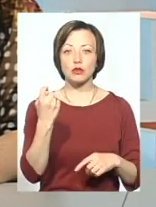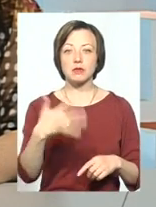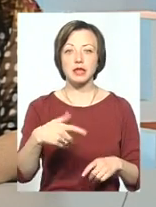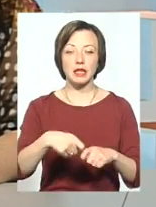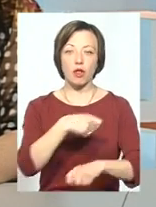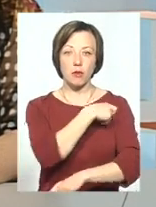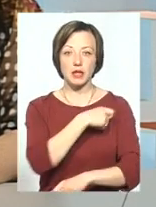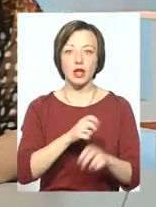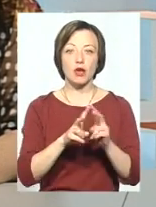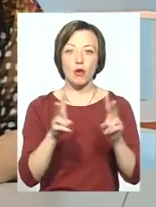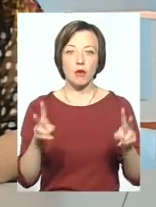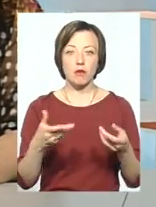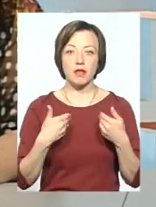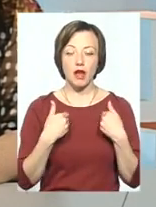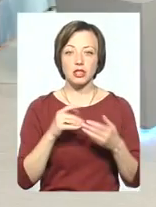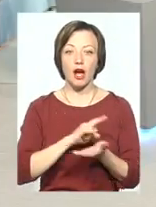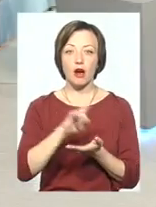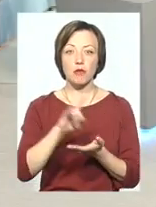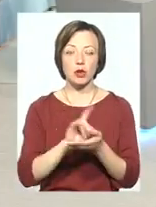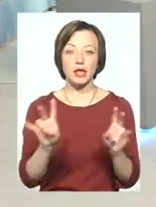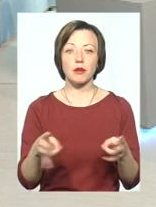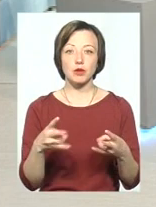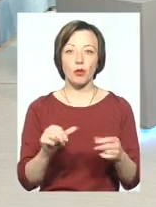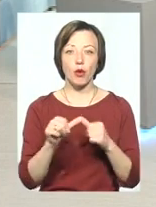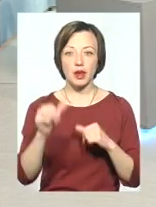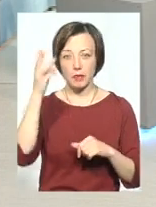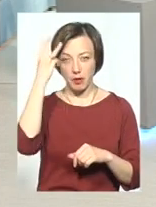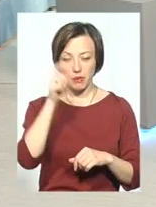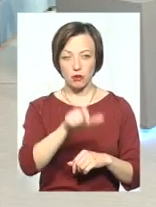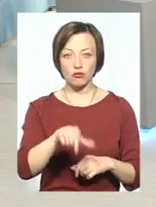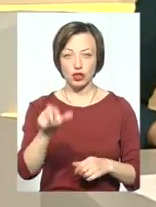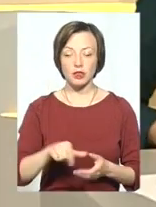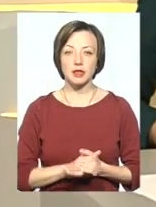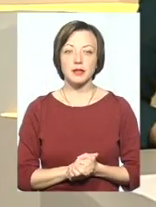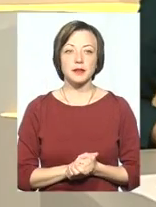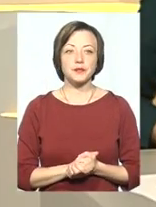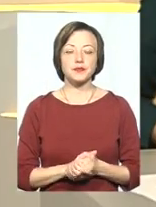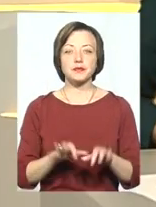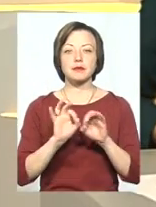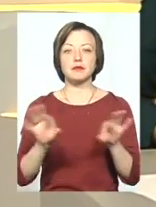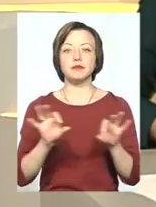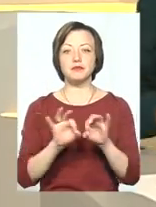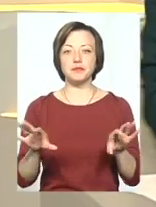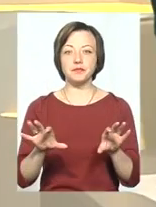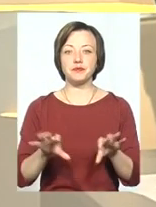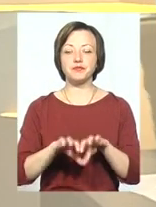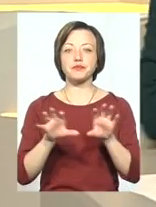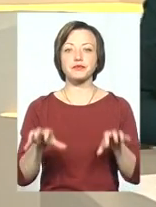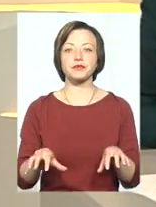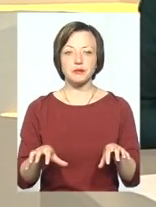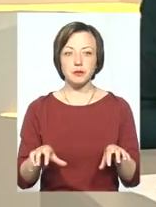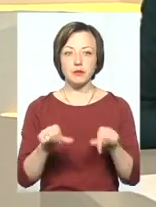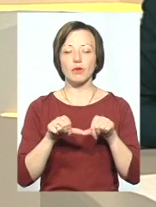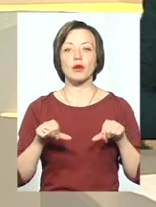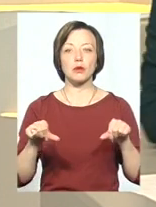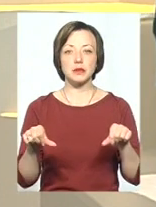км. Тому нікому наш аеропорт не потрібен, окрім хмельничан. Власне, коментар голови